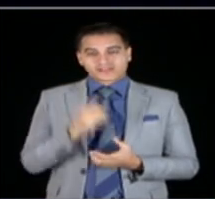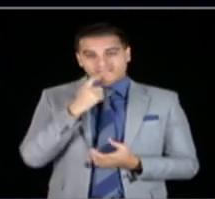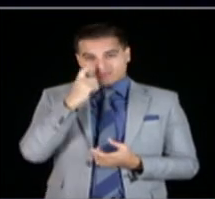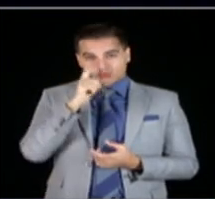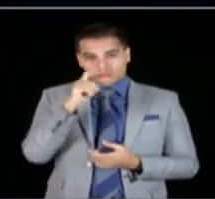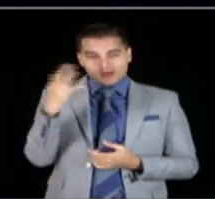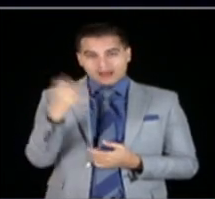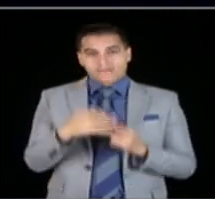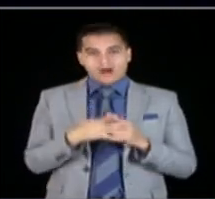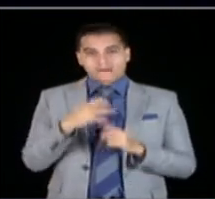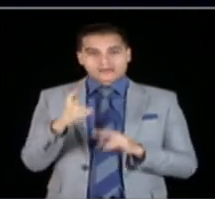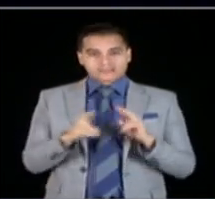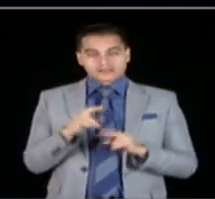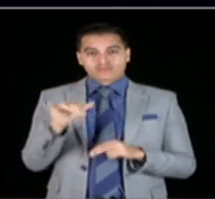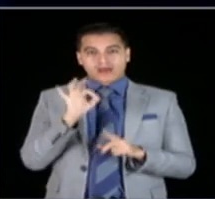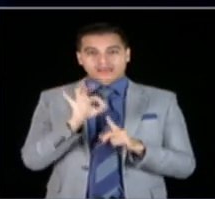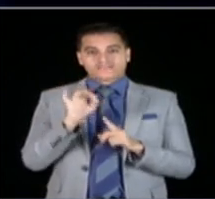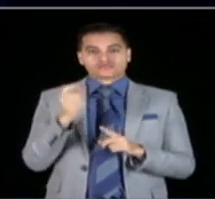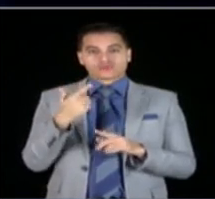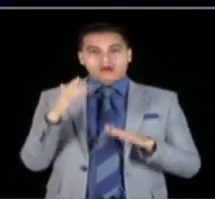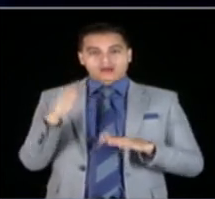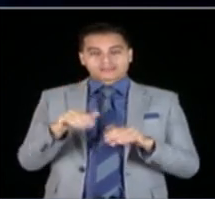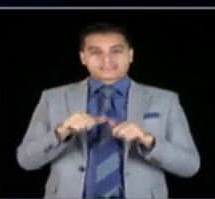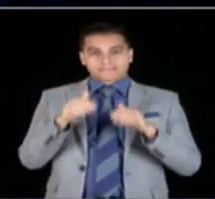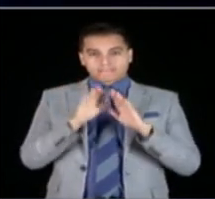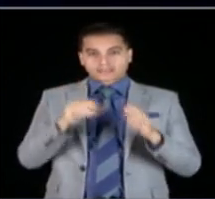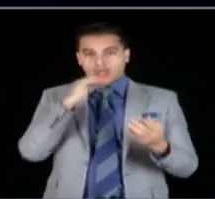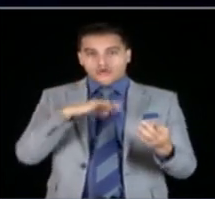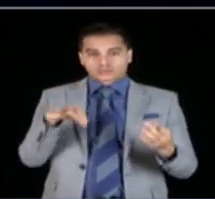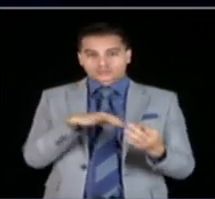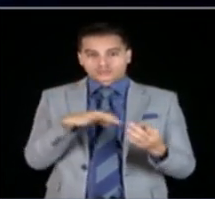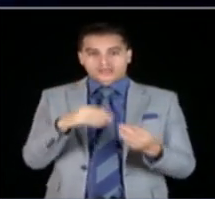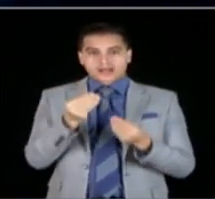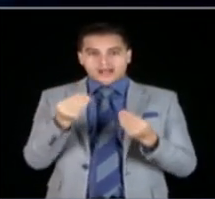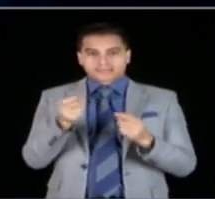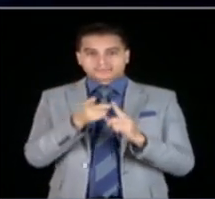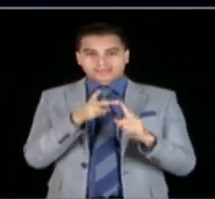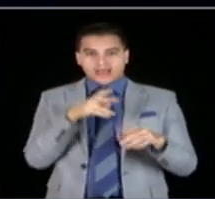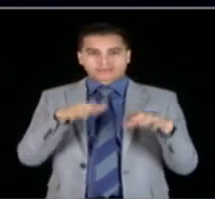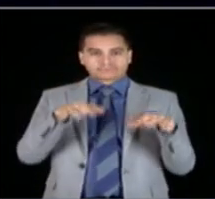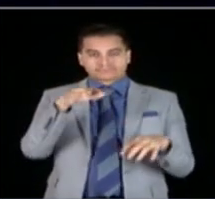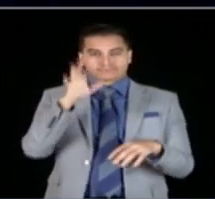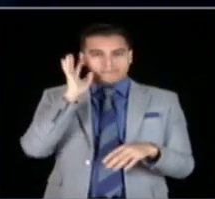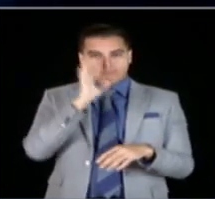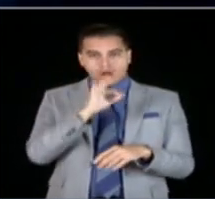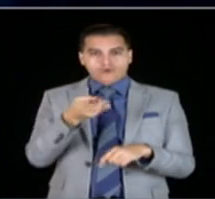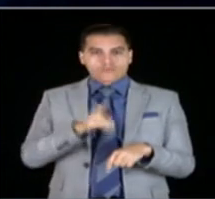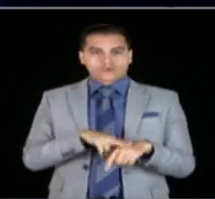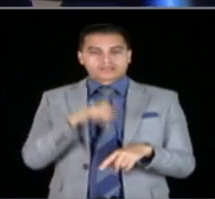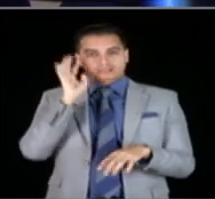فقرة الفنون أربع أسئلة تعتمد على السرعة: سينما ومسرح، أغاني موسيقى، لوحات ومعالم، وسرعة